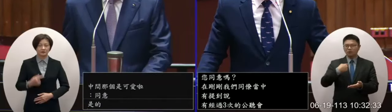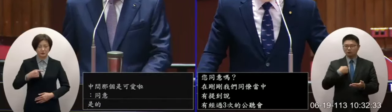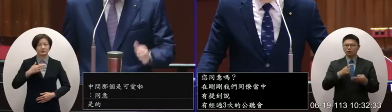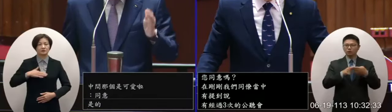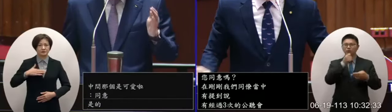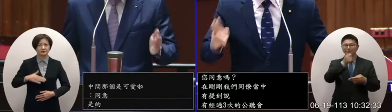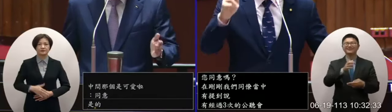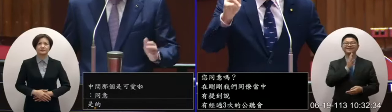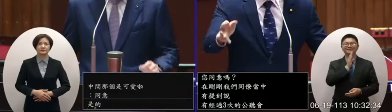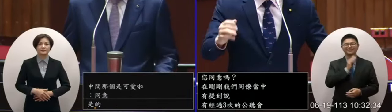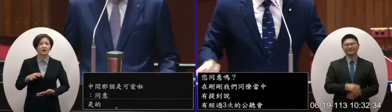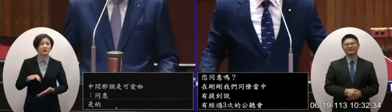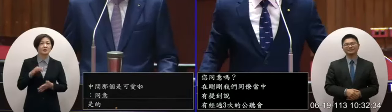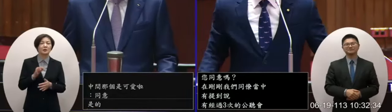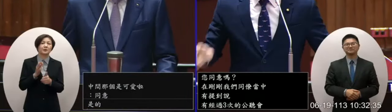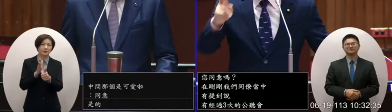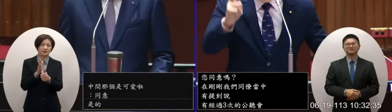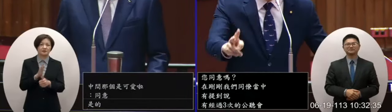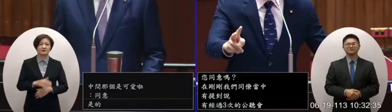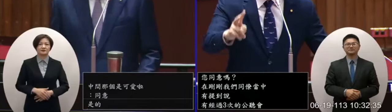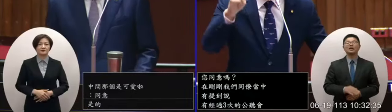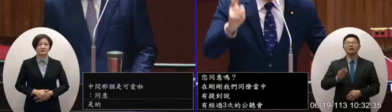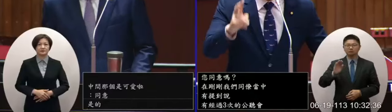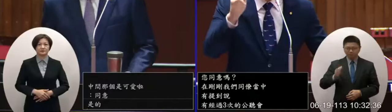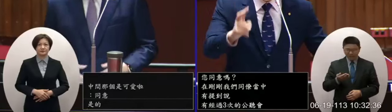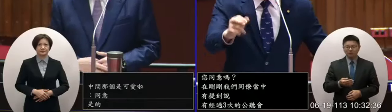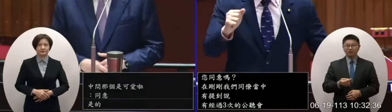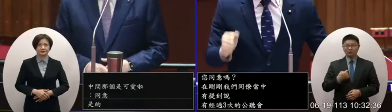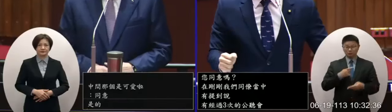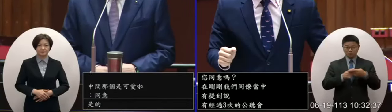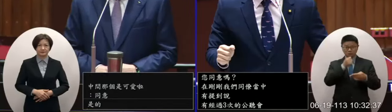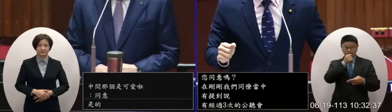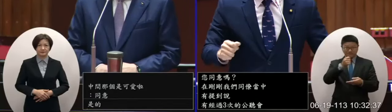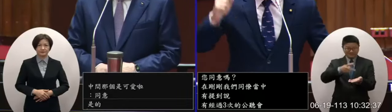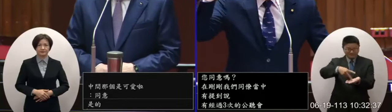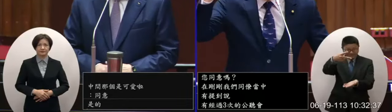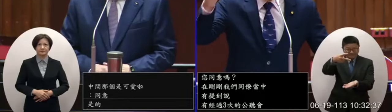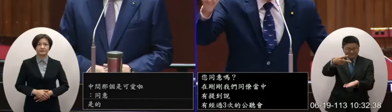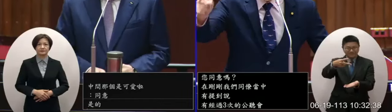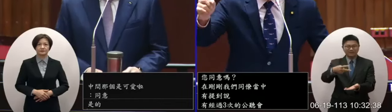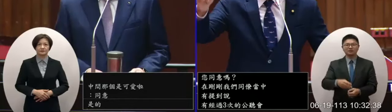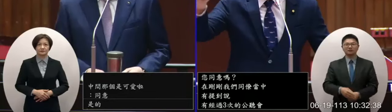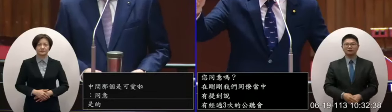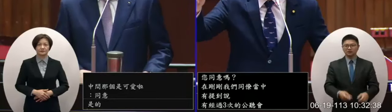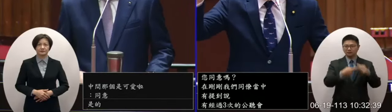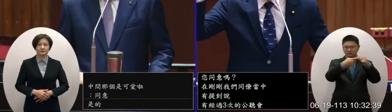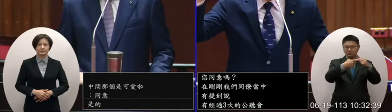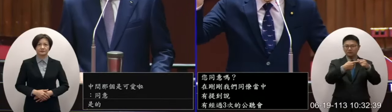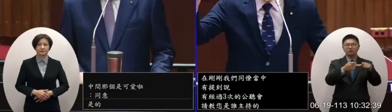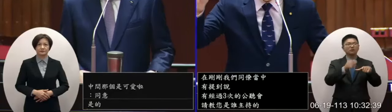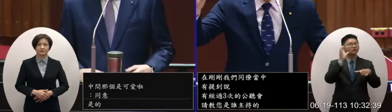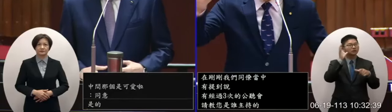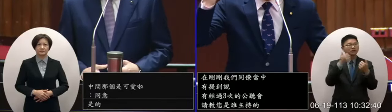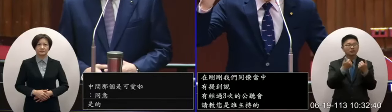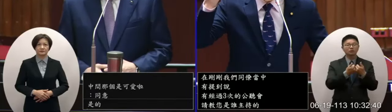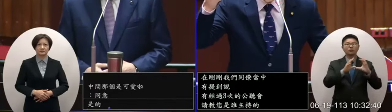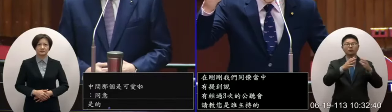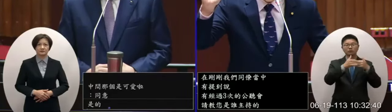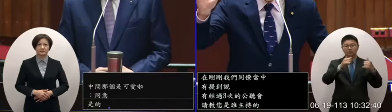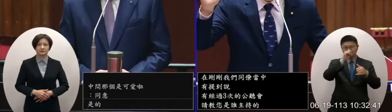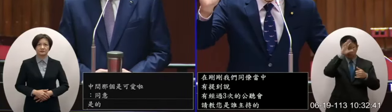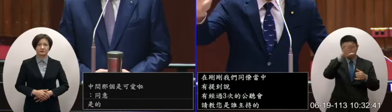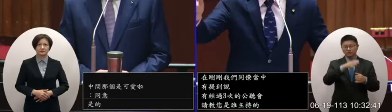清楚、啊， 很清楚， 所以我才会提出这样的问题呀、啊。 但是我两场主持的时候，前一场公听会，国民党